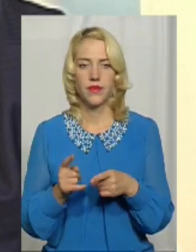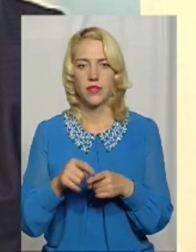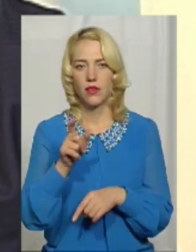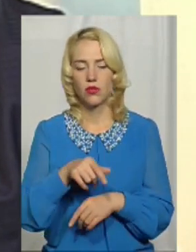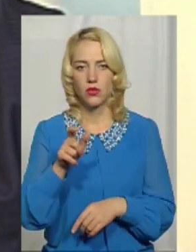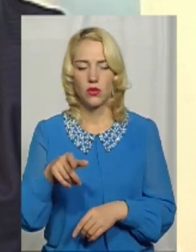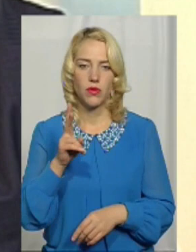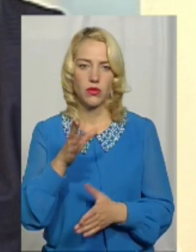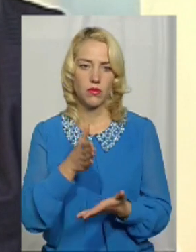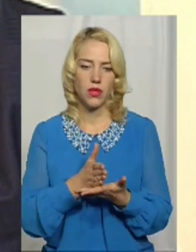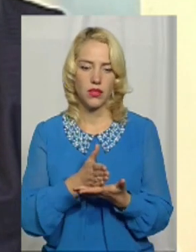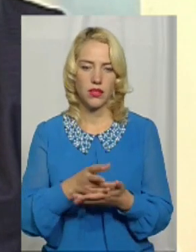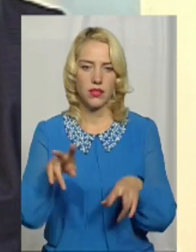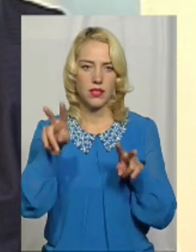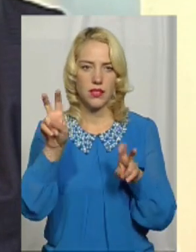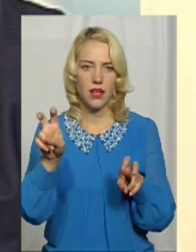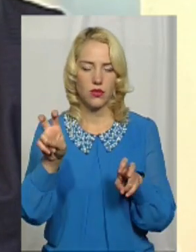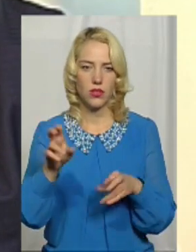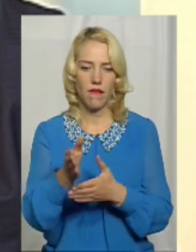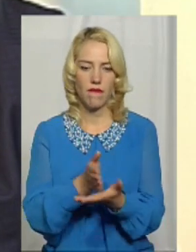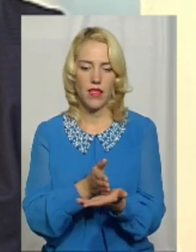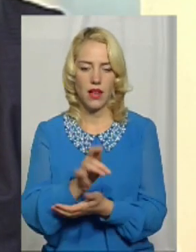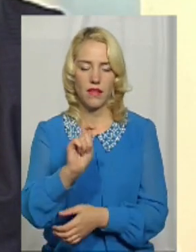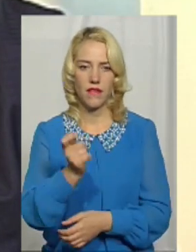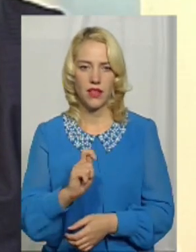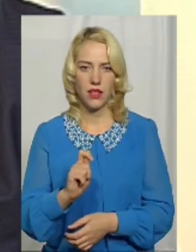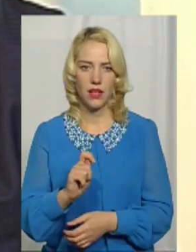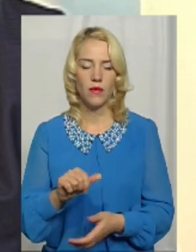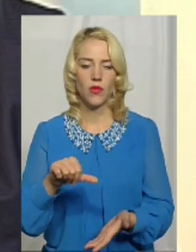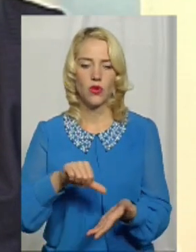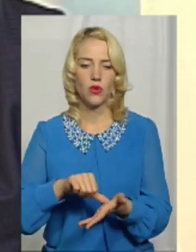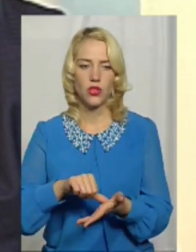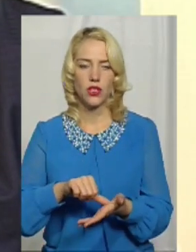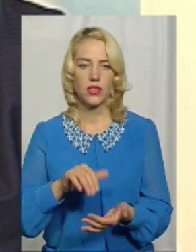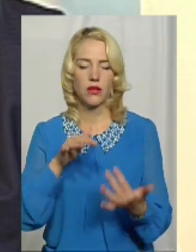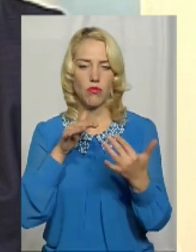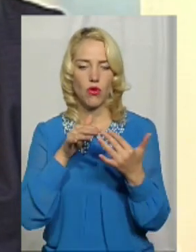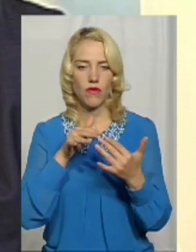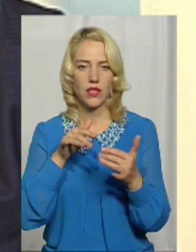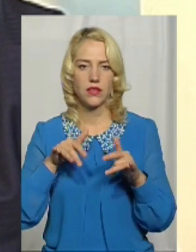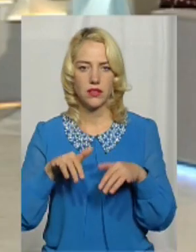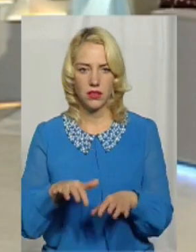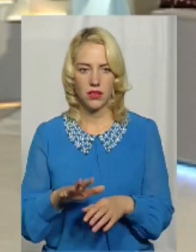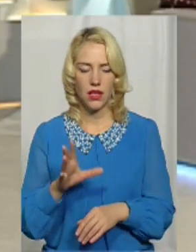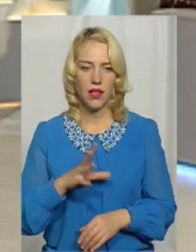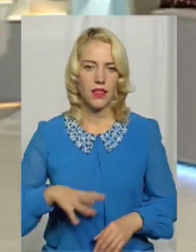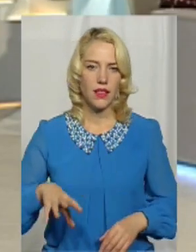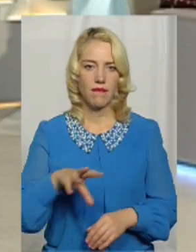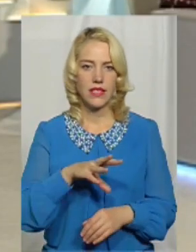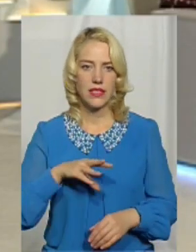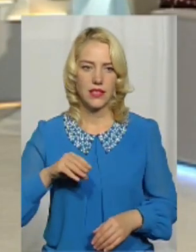особи, які мають статус ветеранів війни, учасників бойових дій, на всі